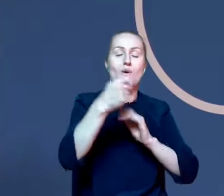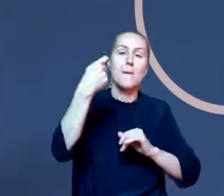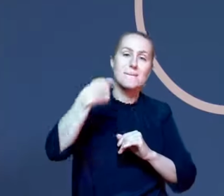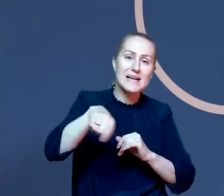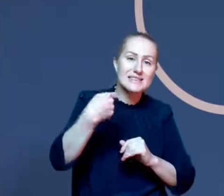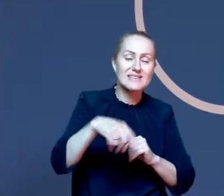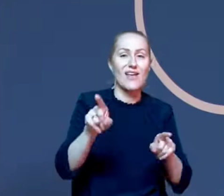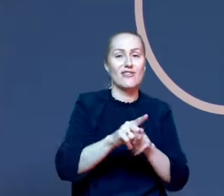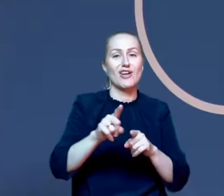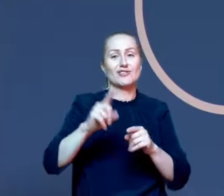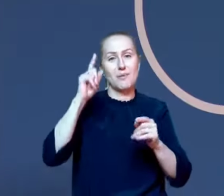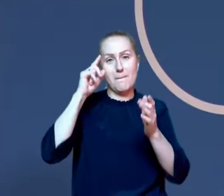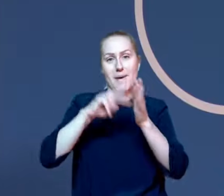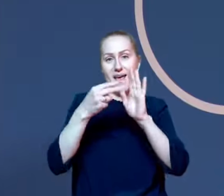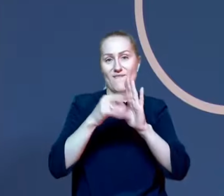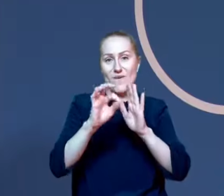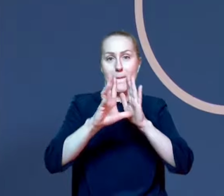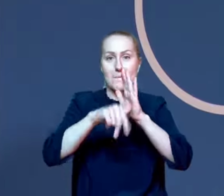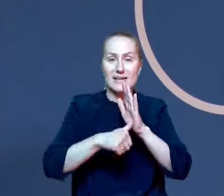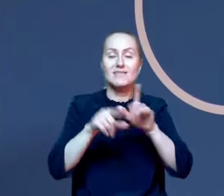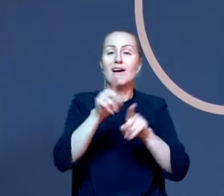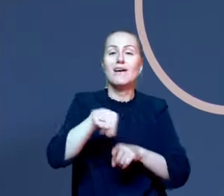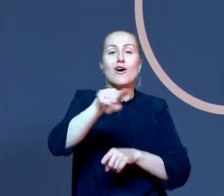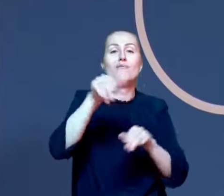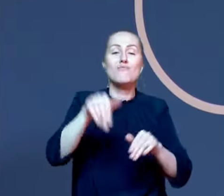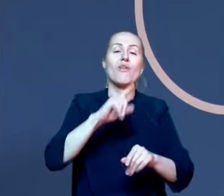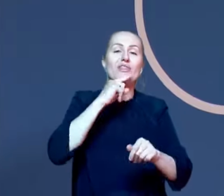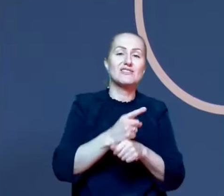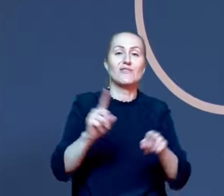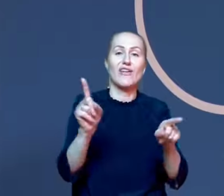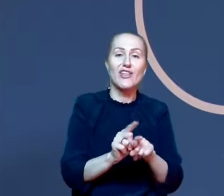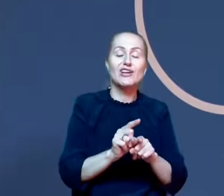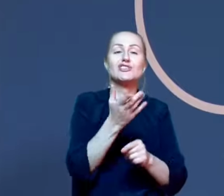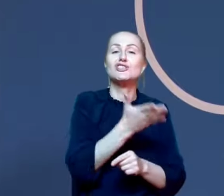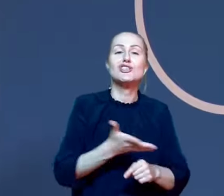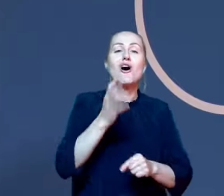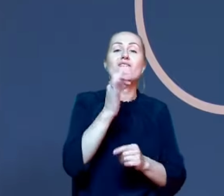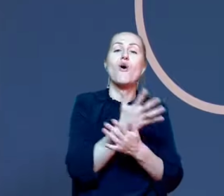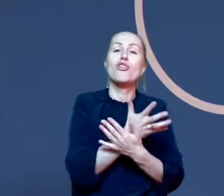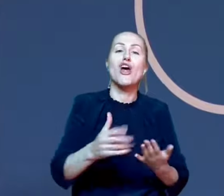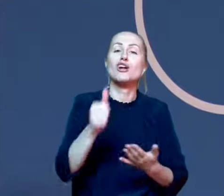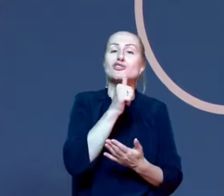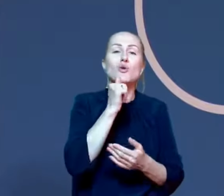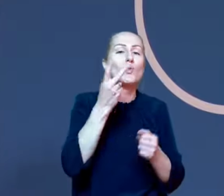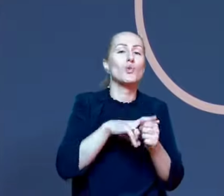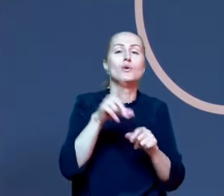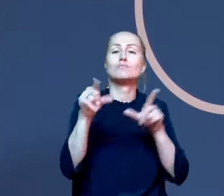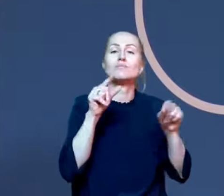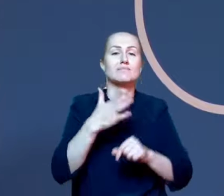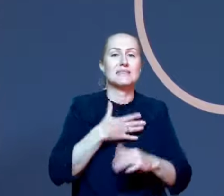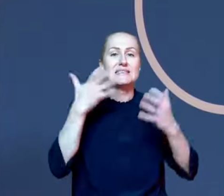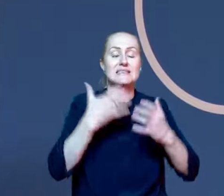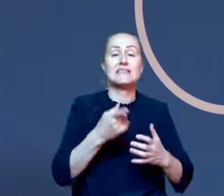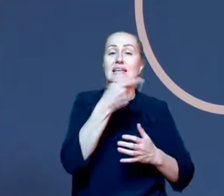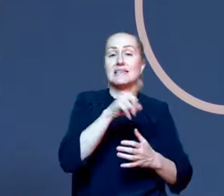planami miasta, mogą decydować o tym, gdzie chcą mieć teren zielony, sami go